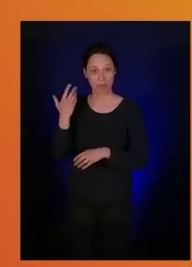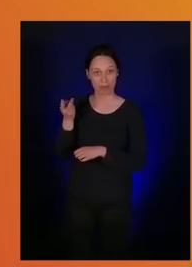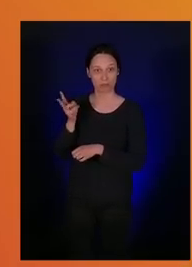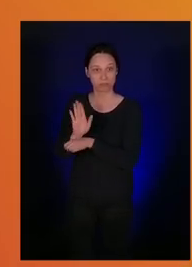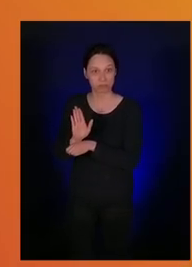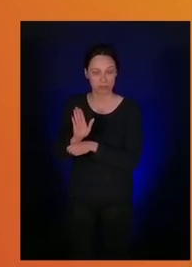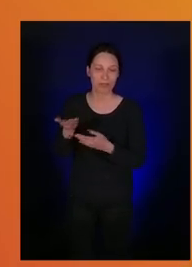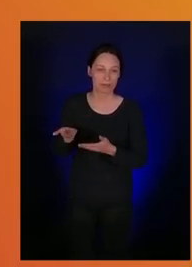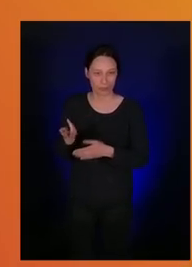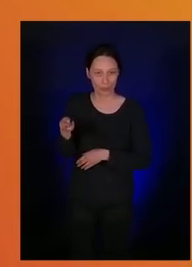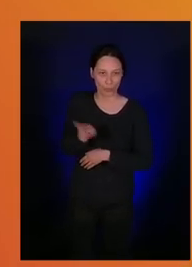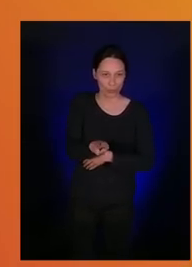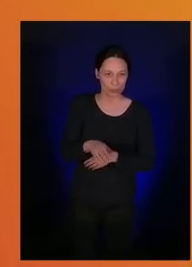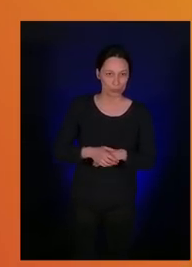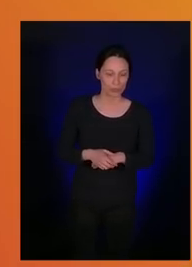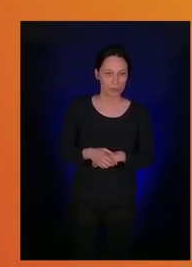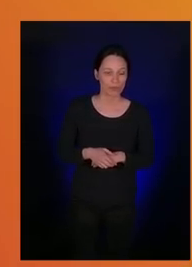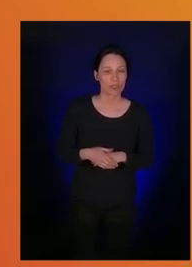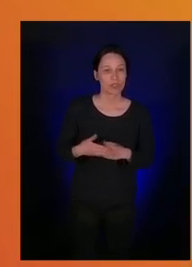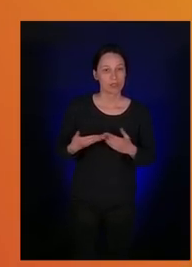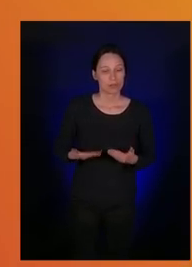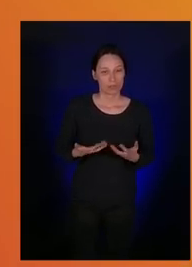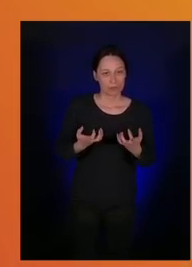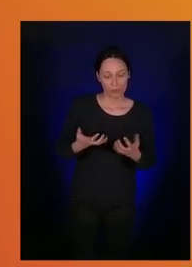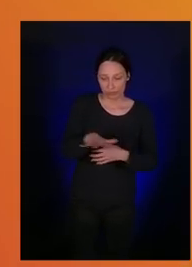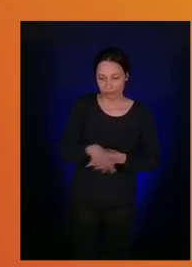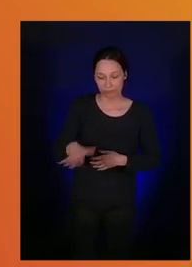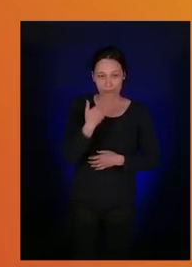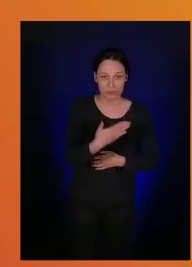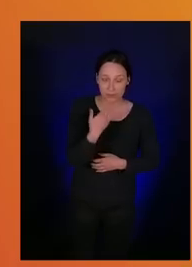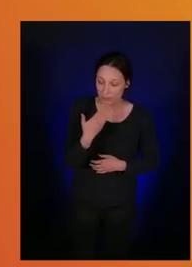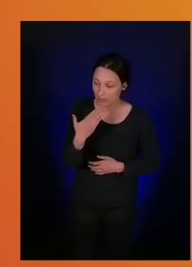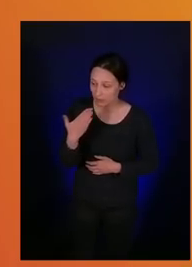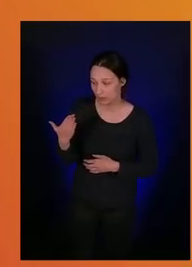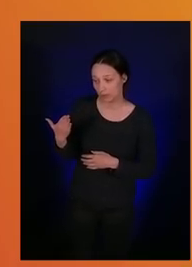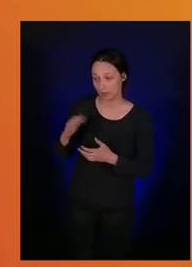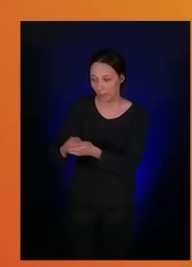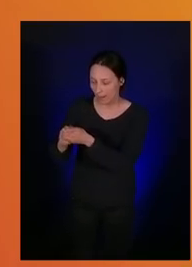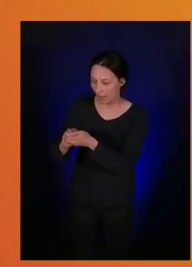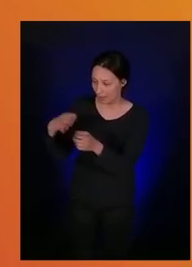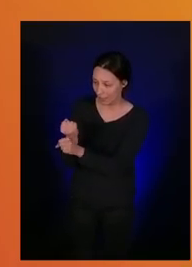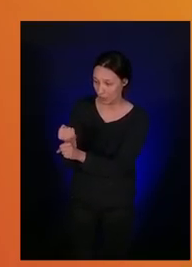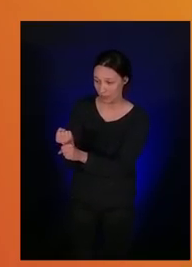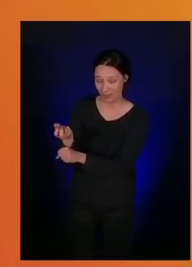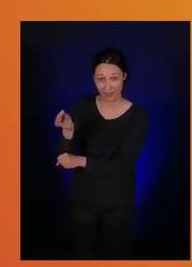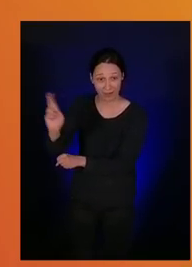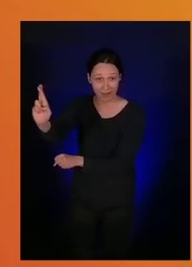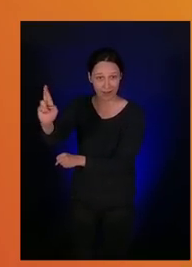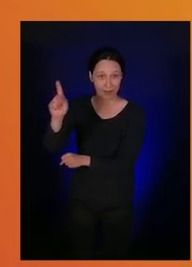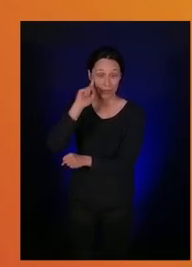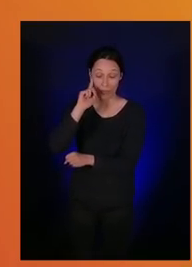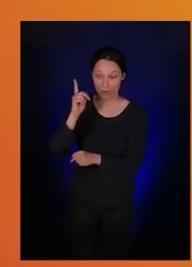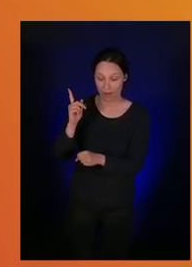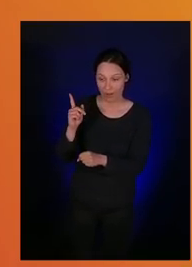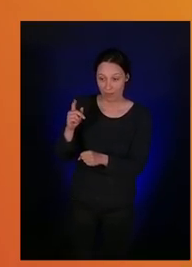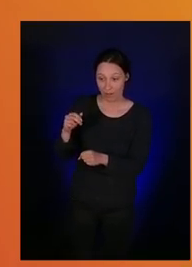Je tiens à saluer ici tous les camarades qui se sont engagés et qui ont permis de faire cet exploit assez rare, de retrouver la représentativité en